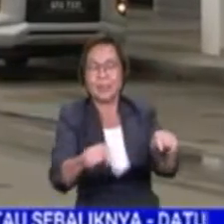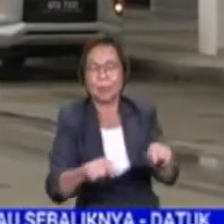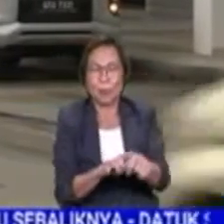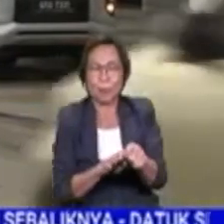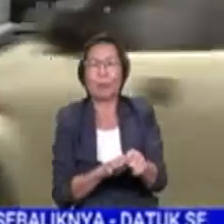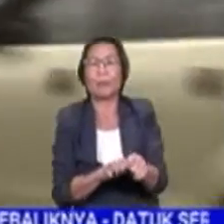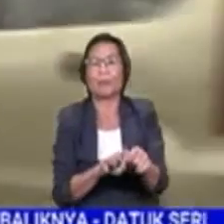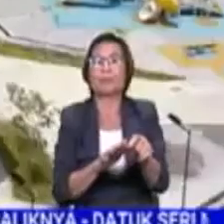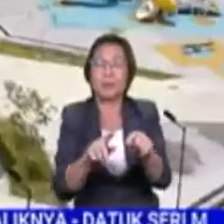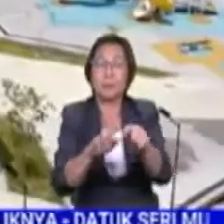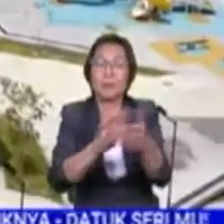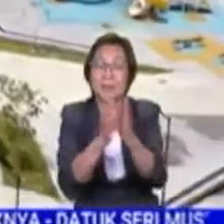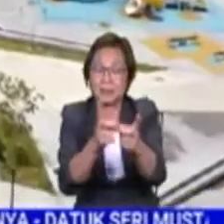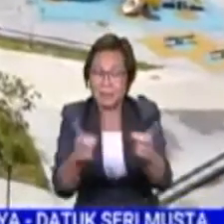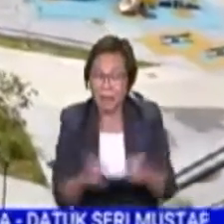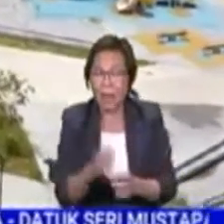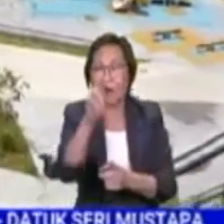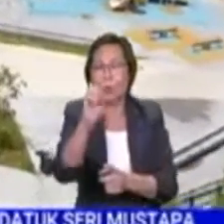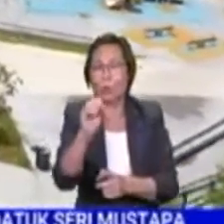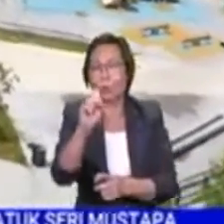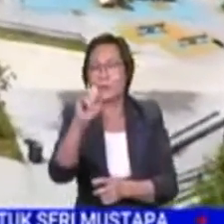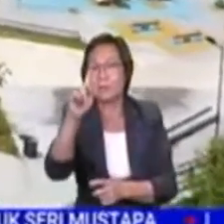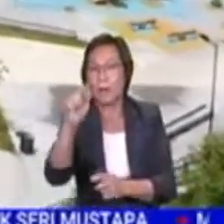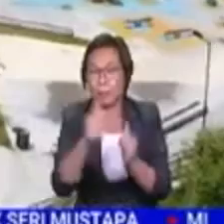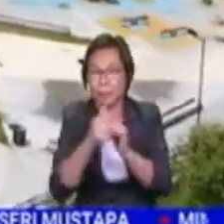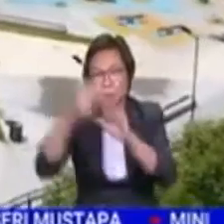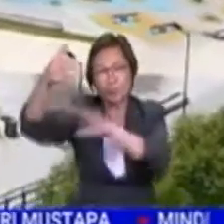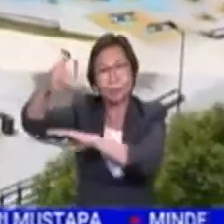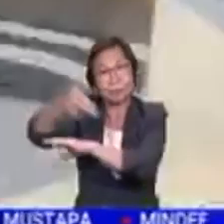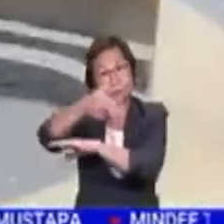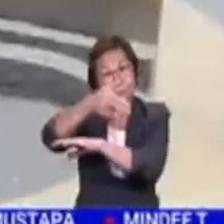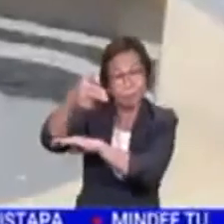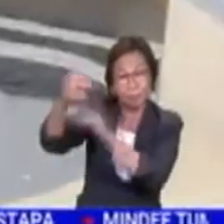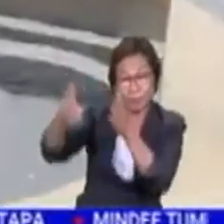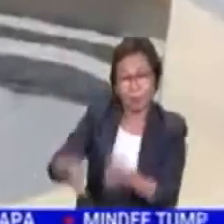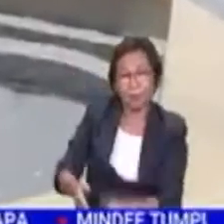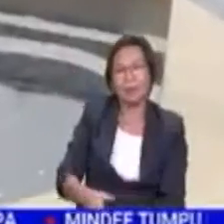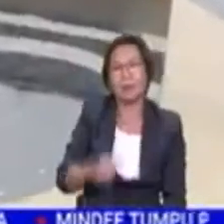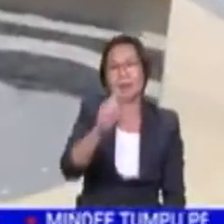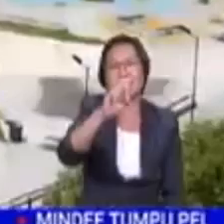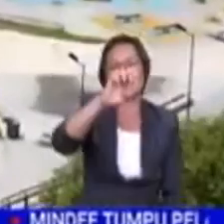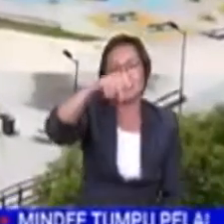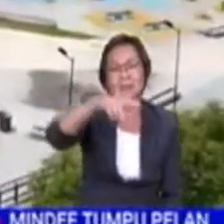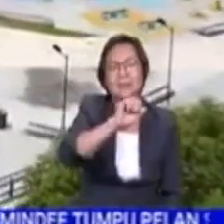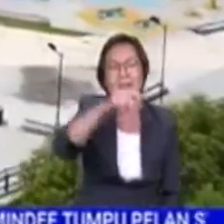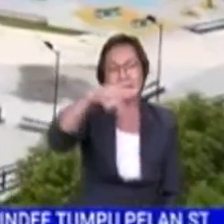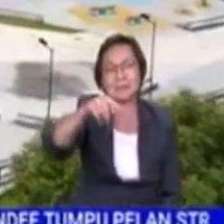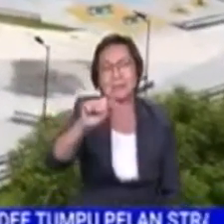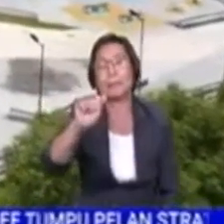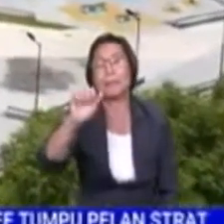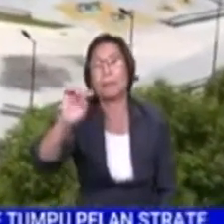penuh. Rosita Ampong bersama juru kamera Muhammad Najib Mustafa, Sepauh Sarawak untuk Berita